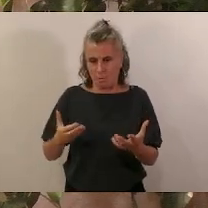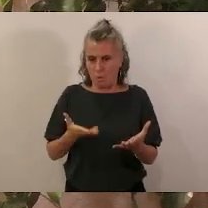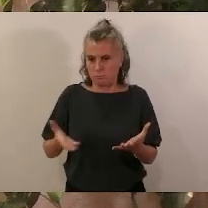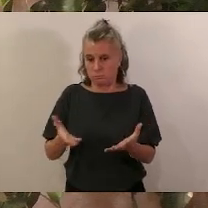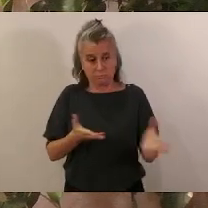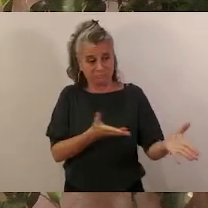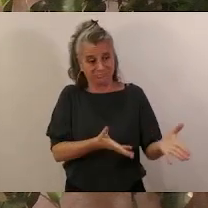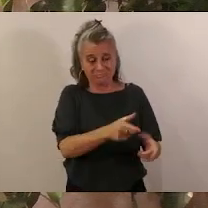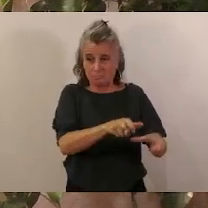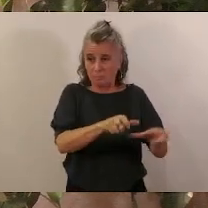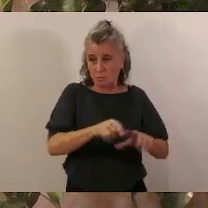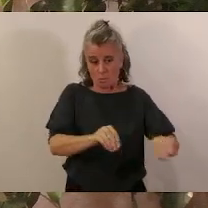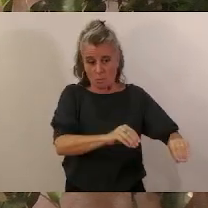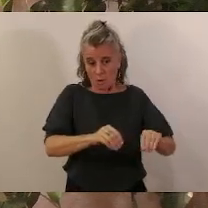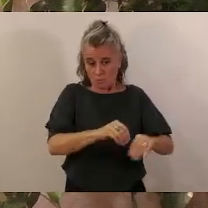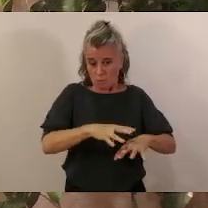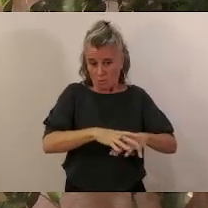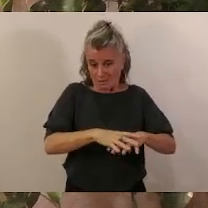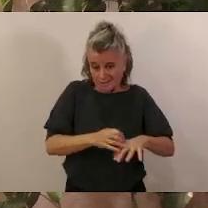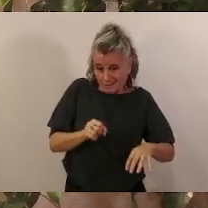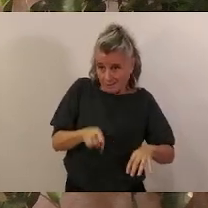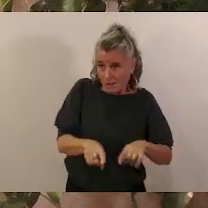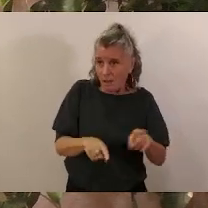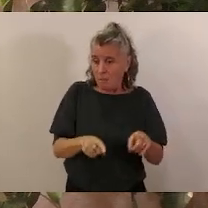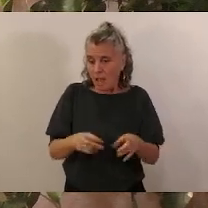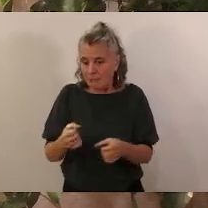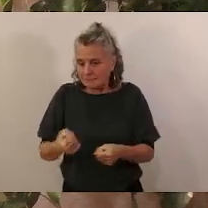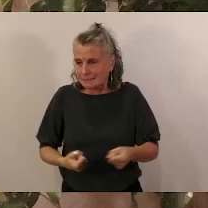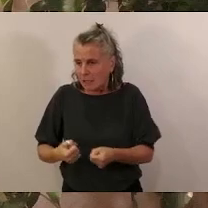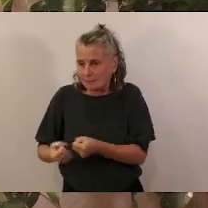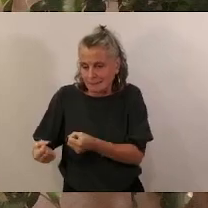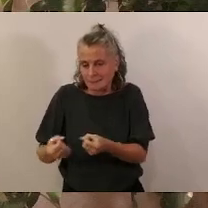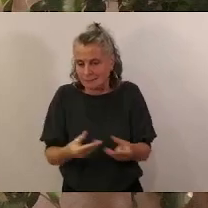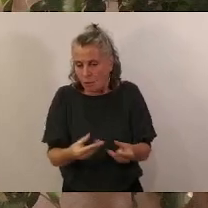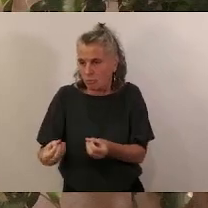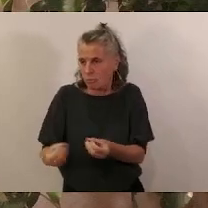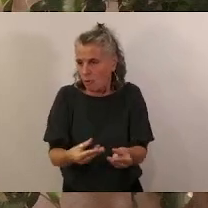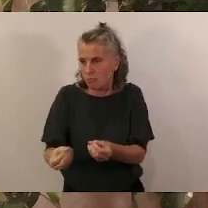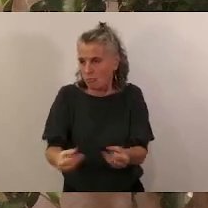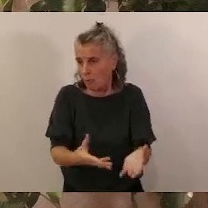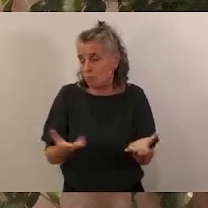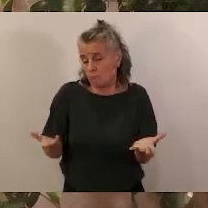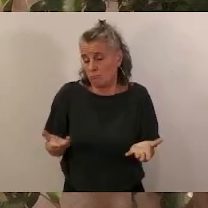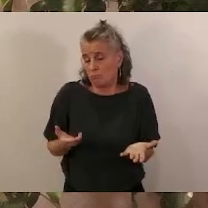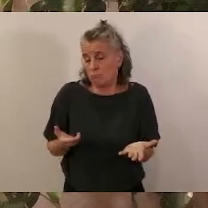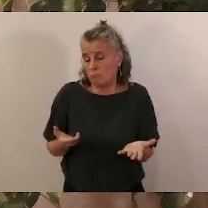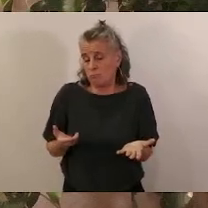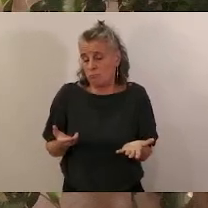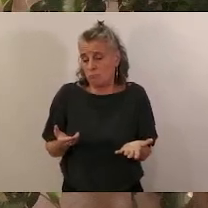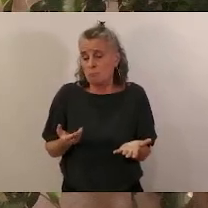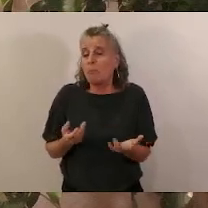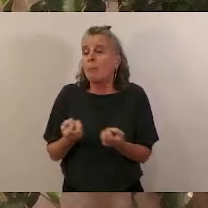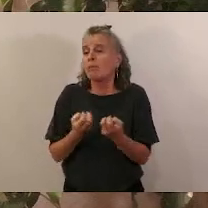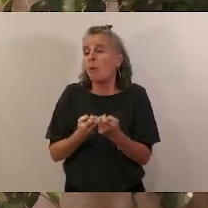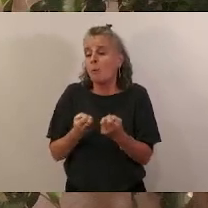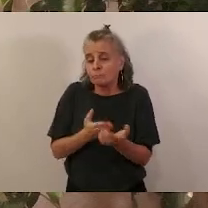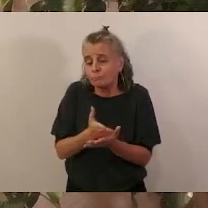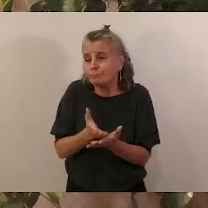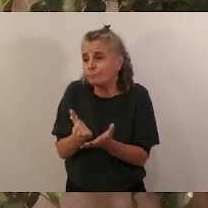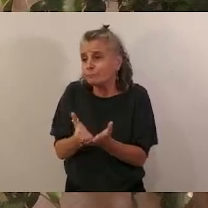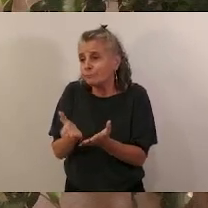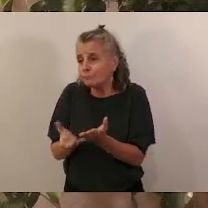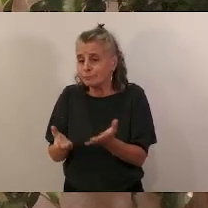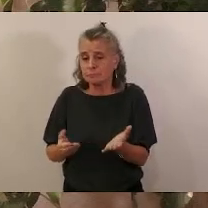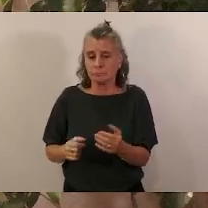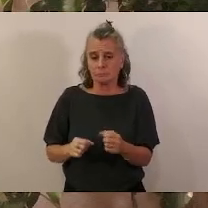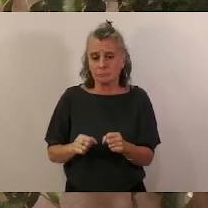à la population de ces quartiers, des services qui manquent énormément. Parmi nos premières pistes de réflexion, il y a le surentretien.